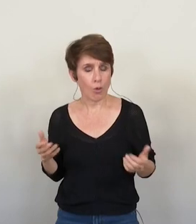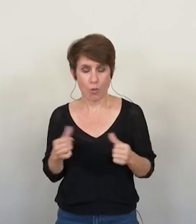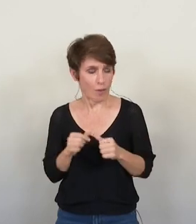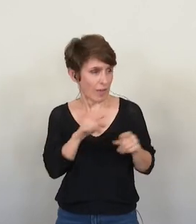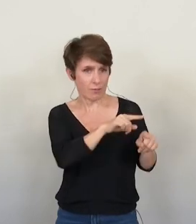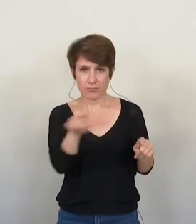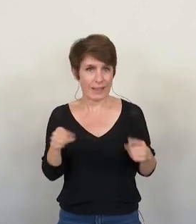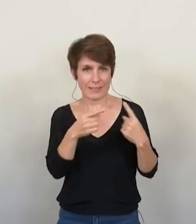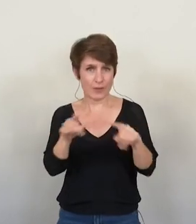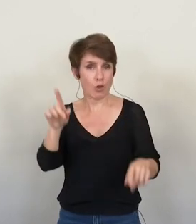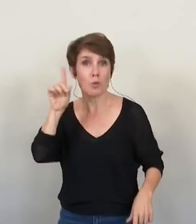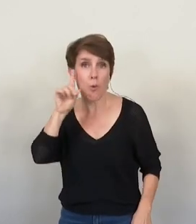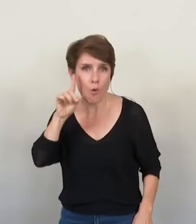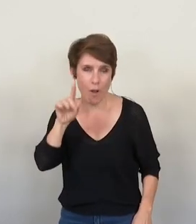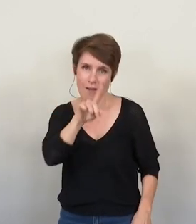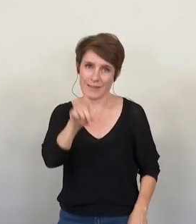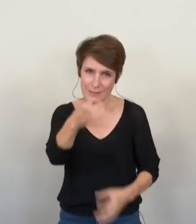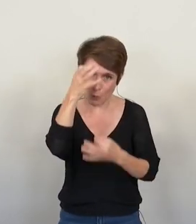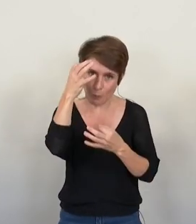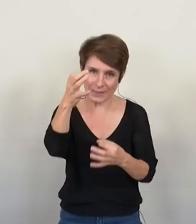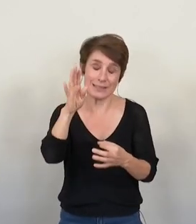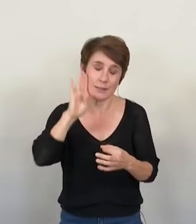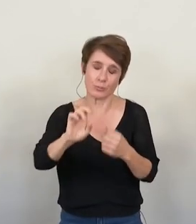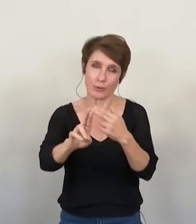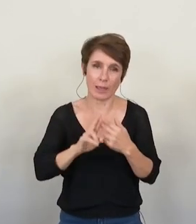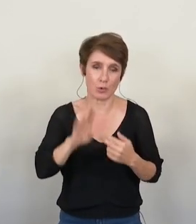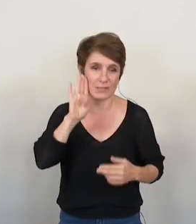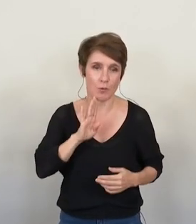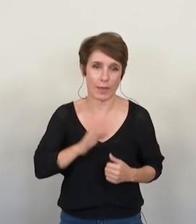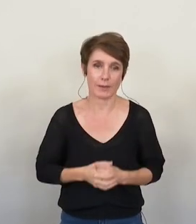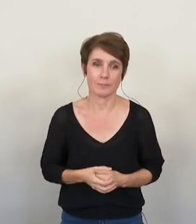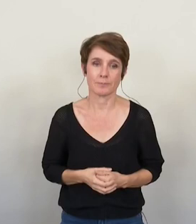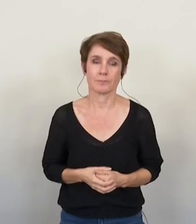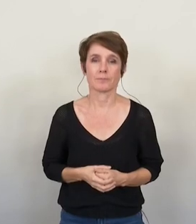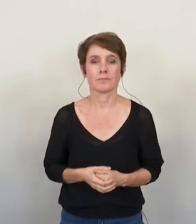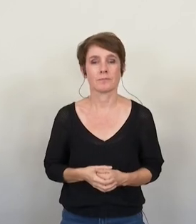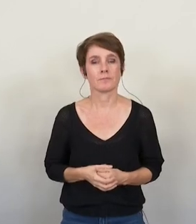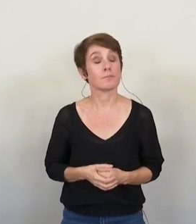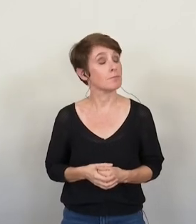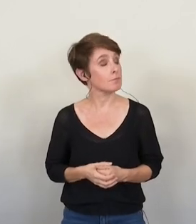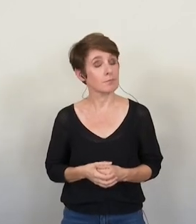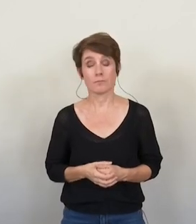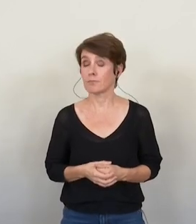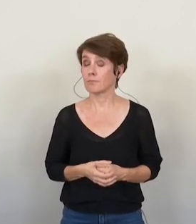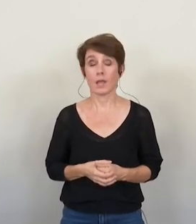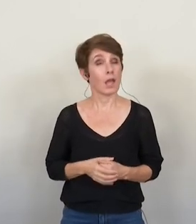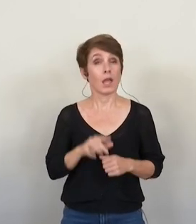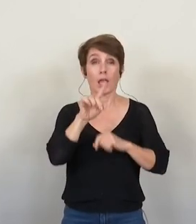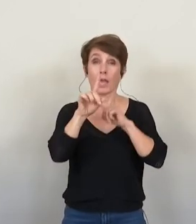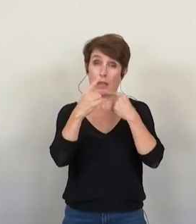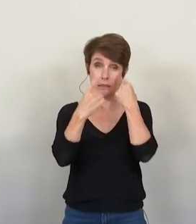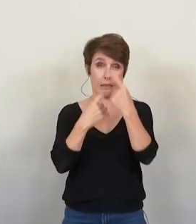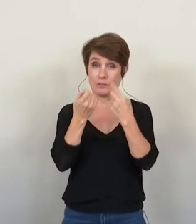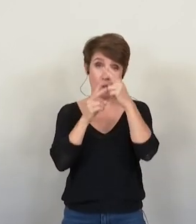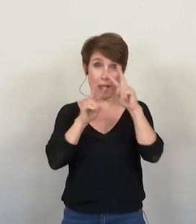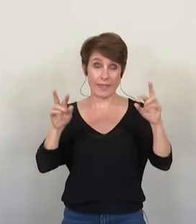Kaminski pourquoi ces questions sont précises et amène des réponses s'il vous plaît alors ça n'est pas des questions relatives au rendu acte donc